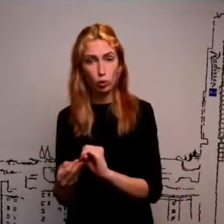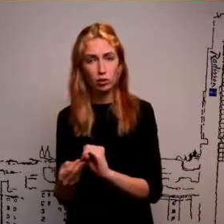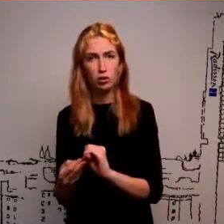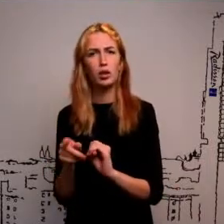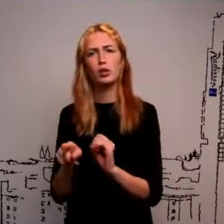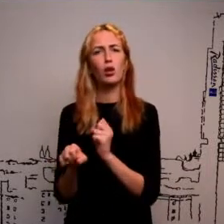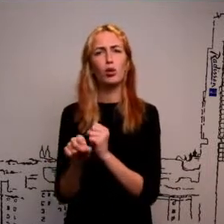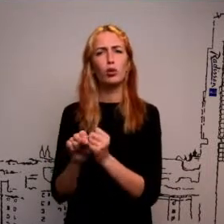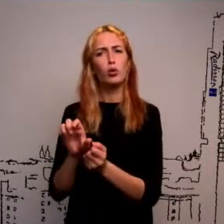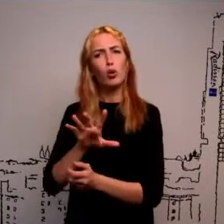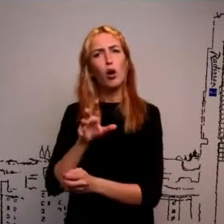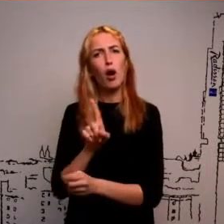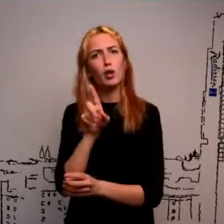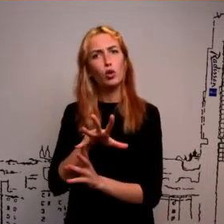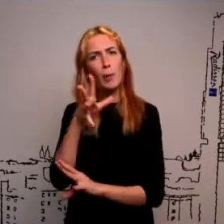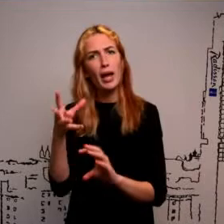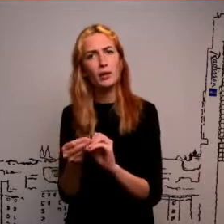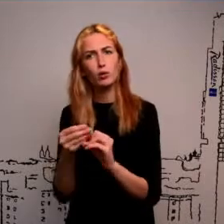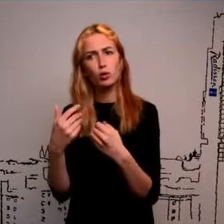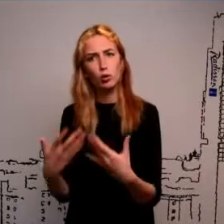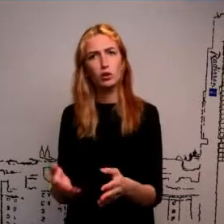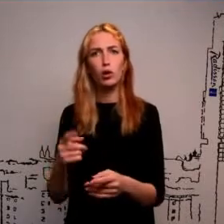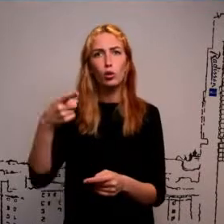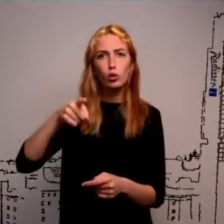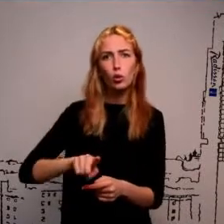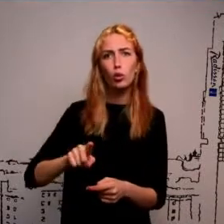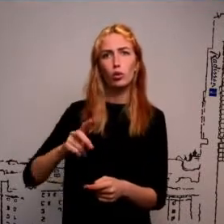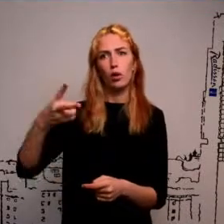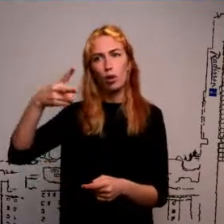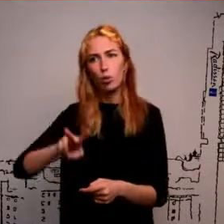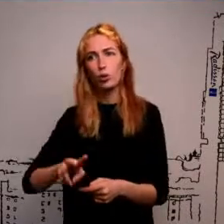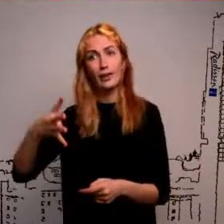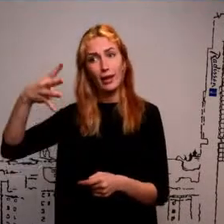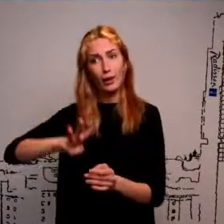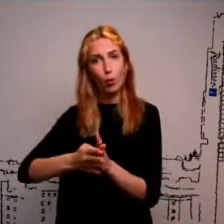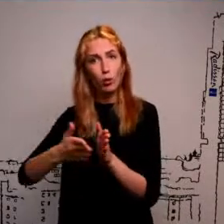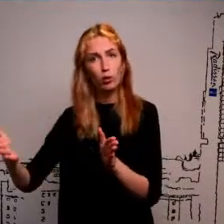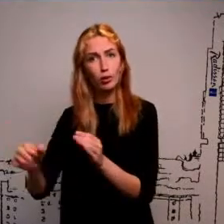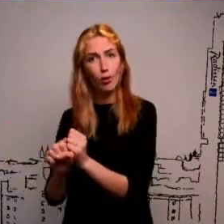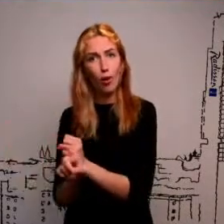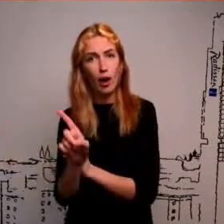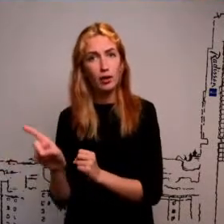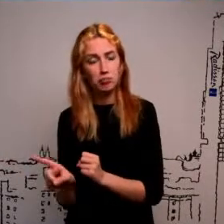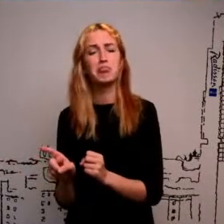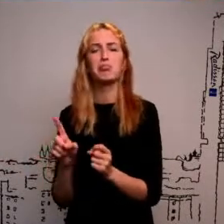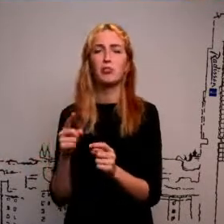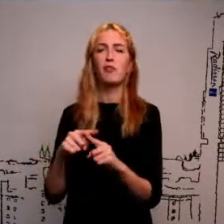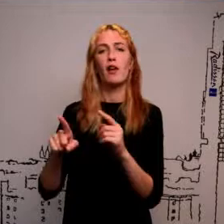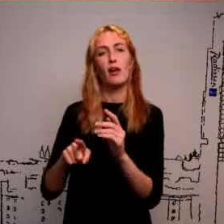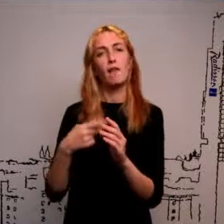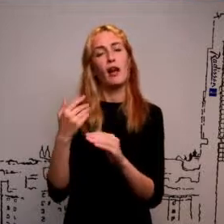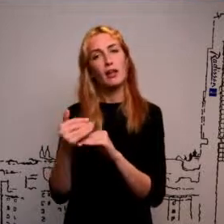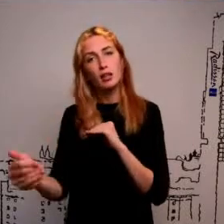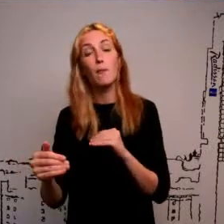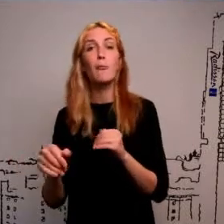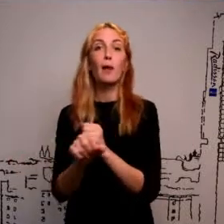millises pikkuses, eks ole, et kas üks kuu, kaks või maksimaalselt neli kuud üldjuhul. Sealt edasi, eks ole, puhkus, kas